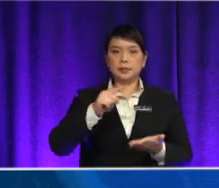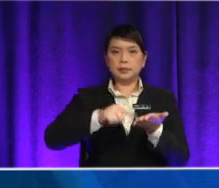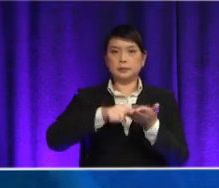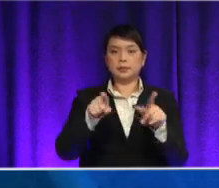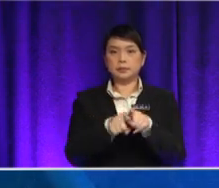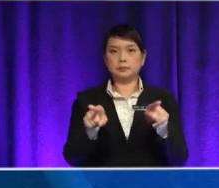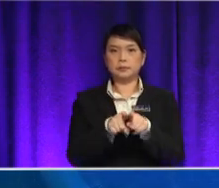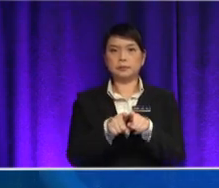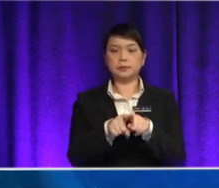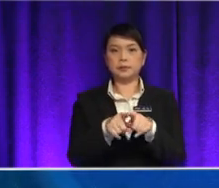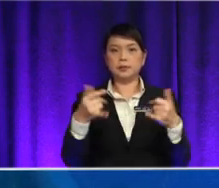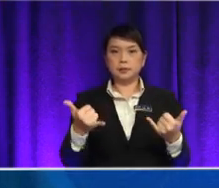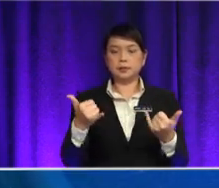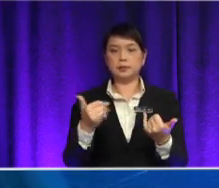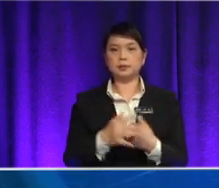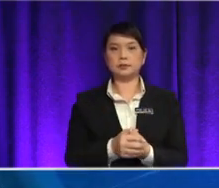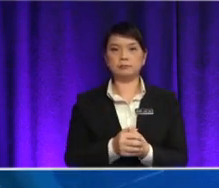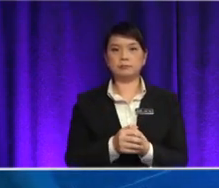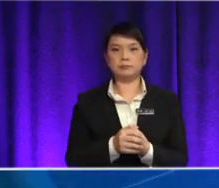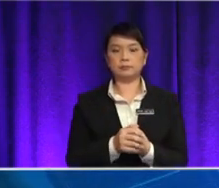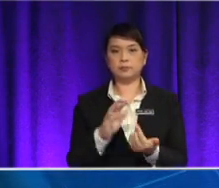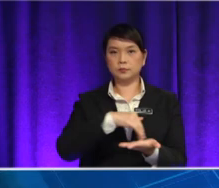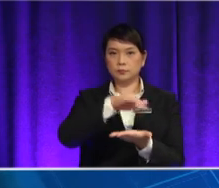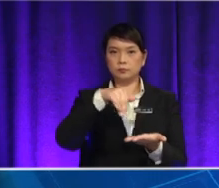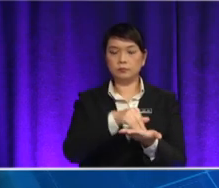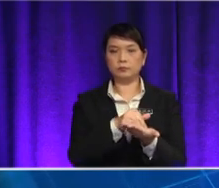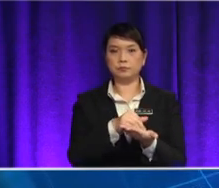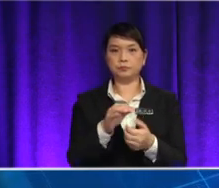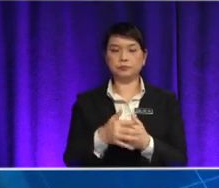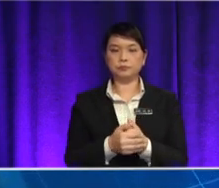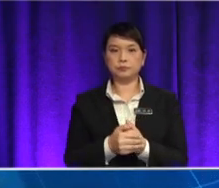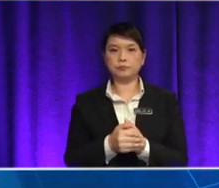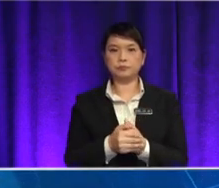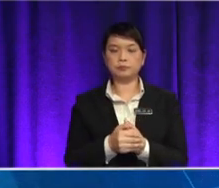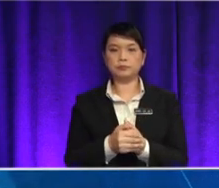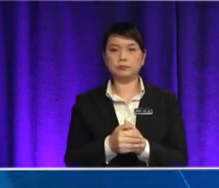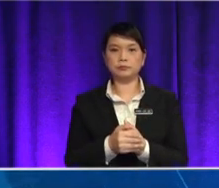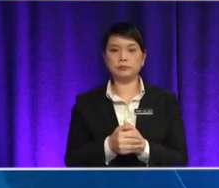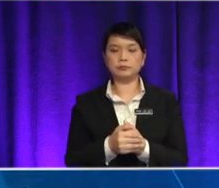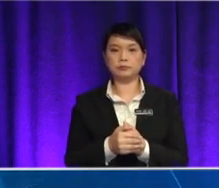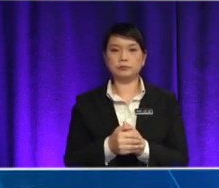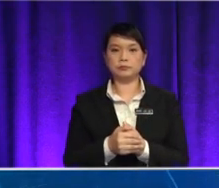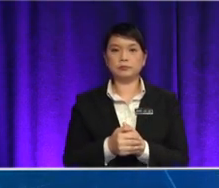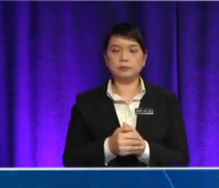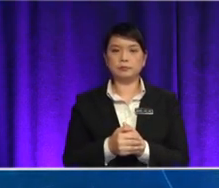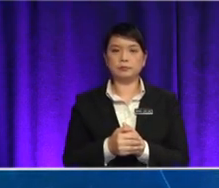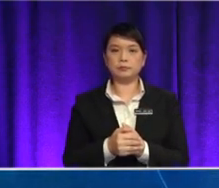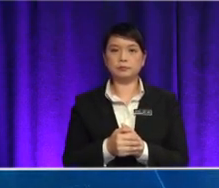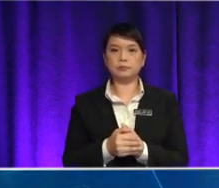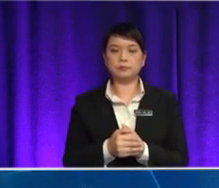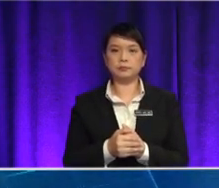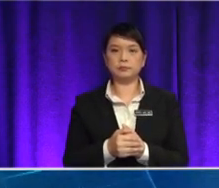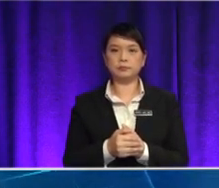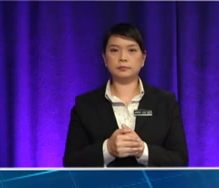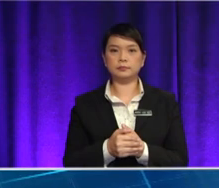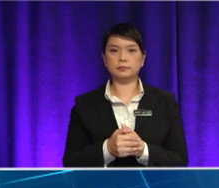Meet. Laju. Dah okay. Dapat dah. Baik. Okey. Tanjing yang pertama tadi. Tanjing yang pertama. Okey. Kita lihat.